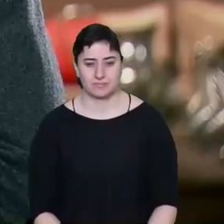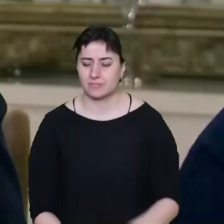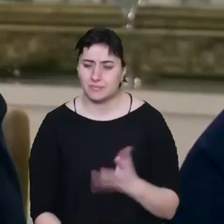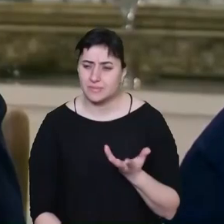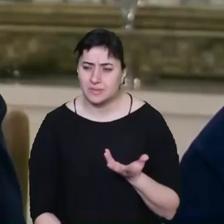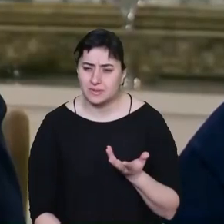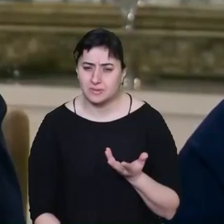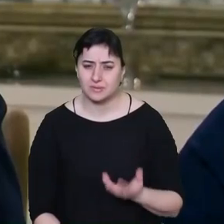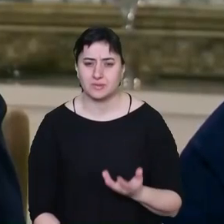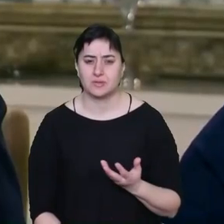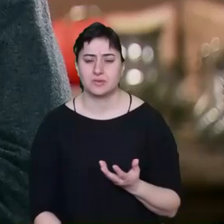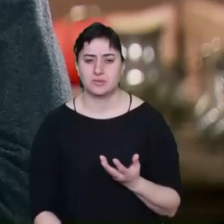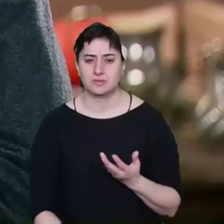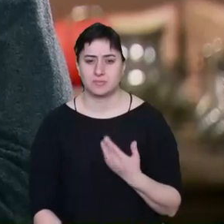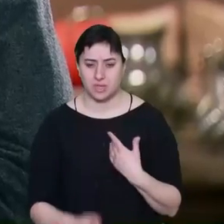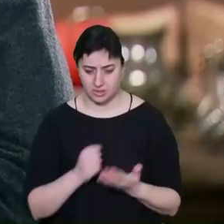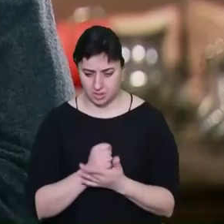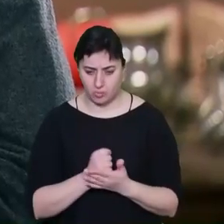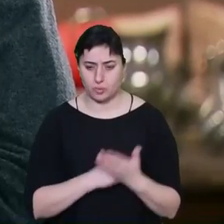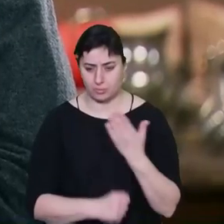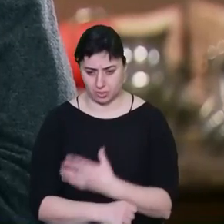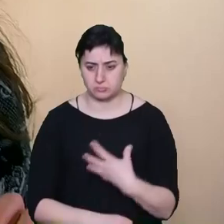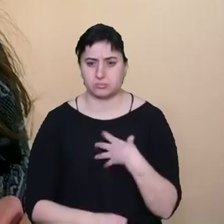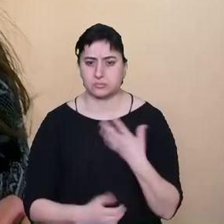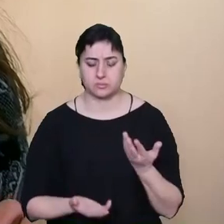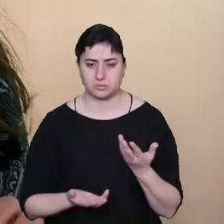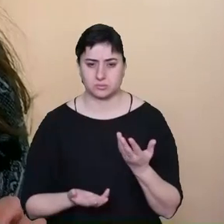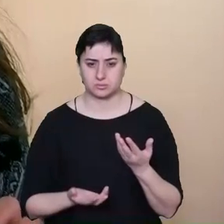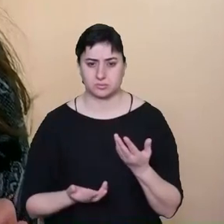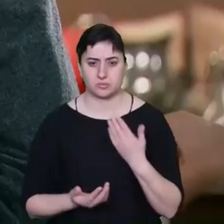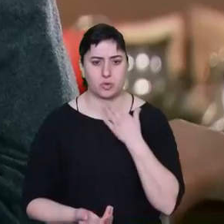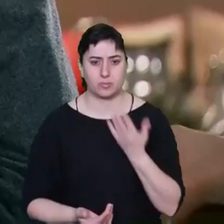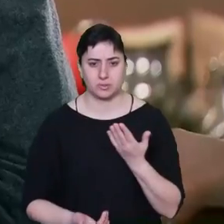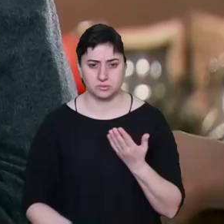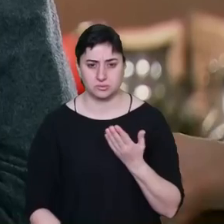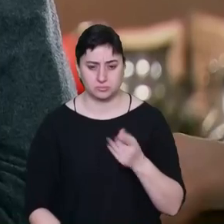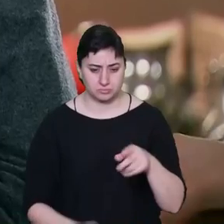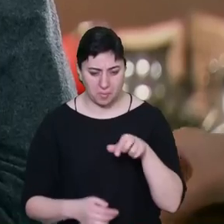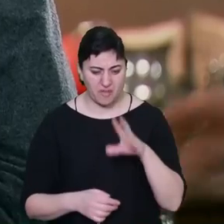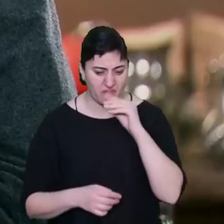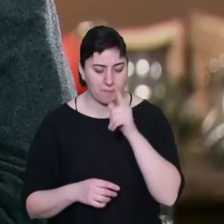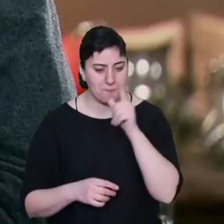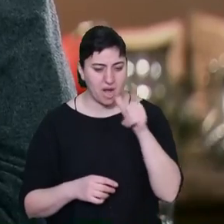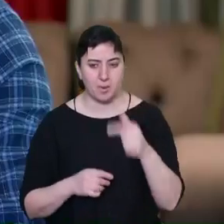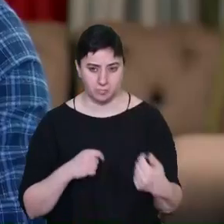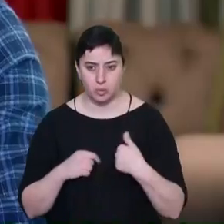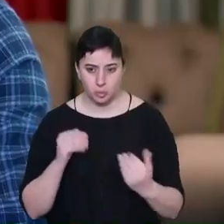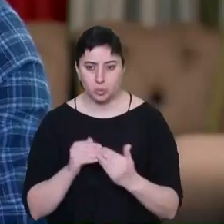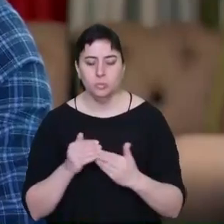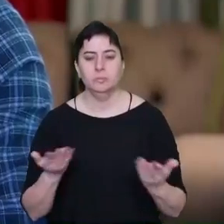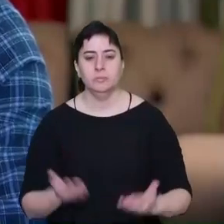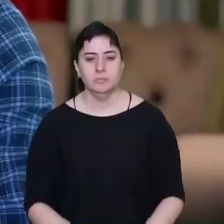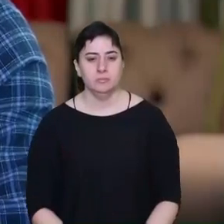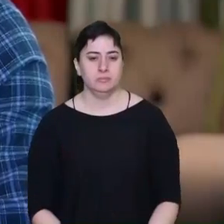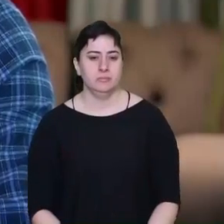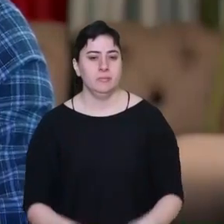Nasıl yani? Benim gibi Trabzon'un evinde nasıl bir adamın sahip olduğu papağan en büyük fener diye bağırıyor ya?